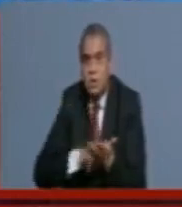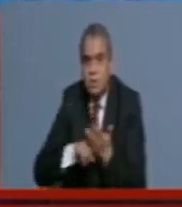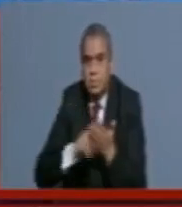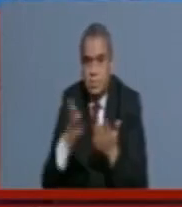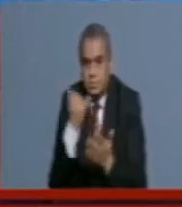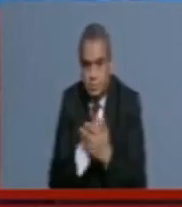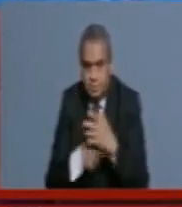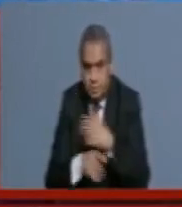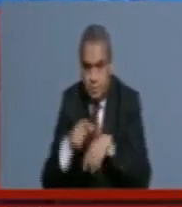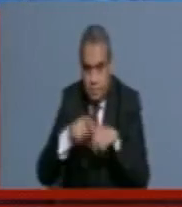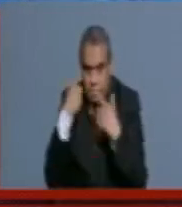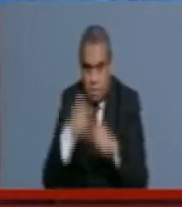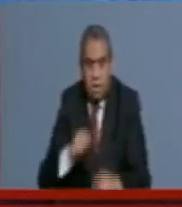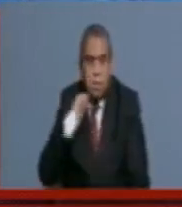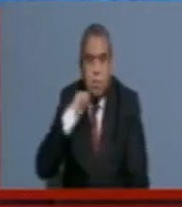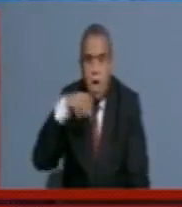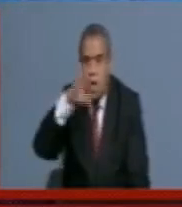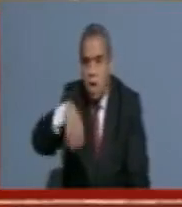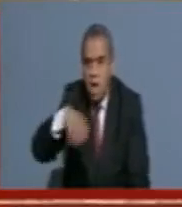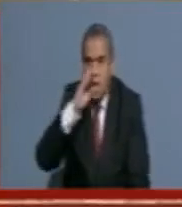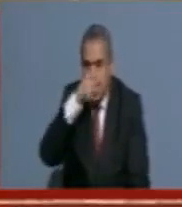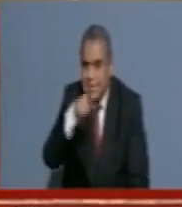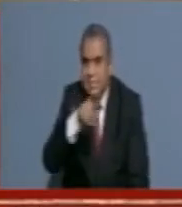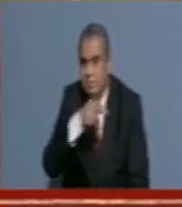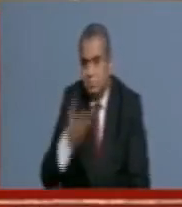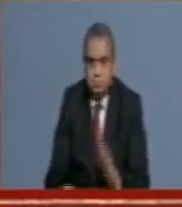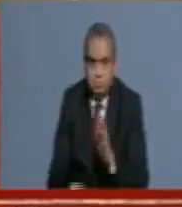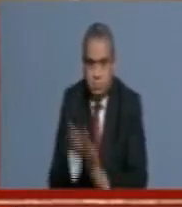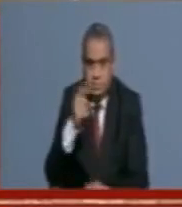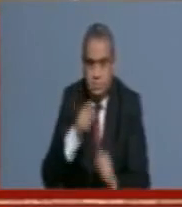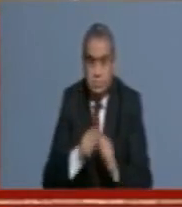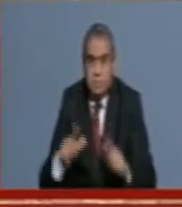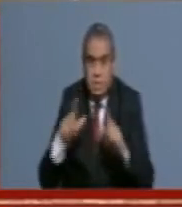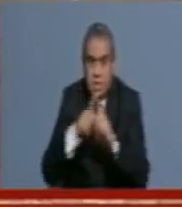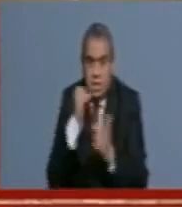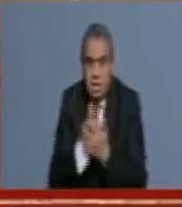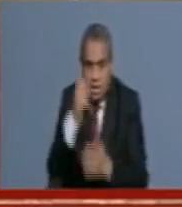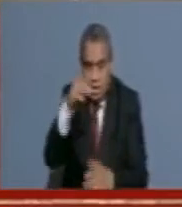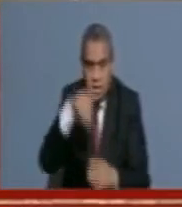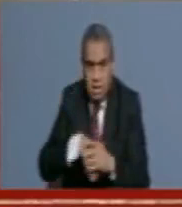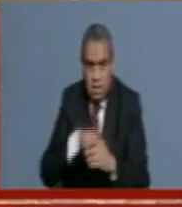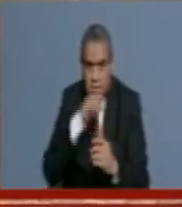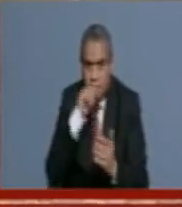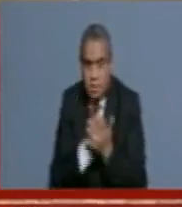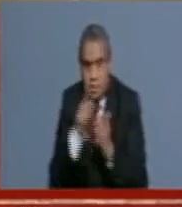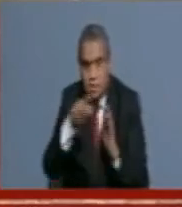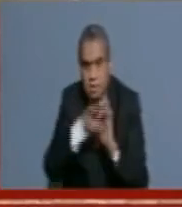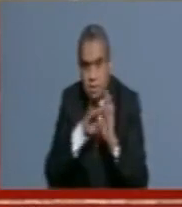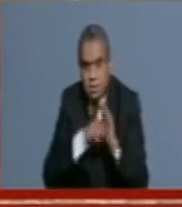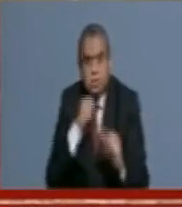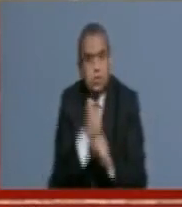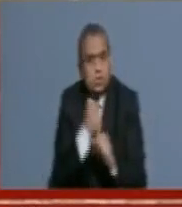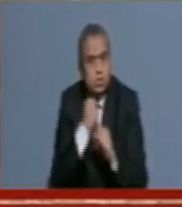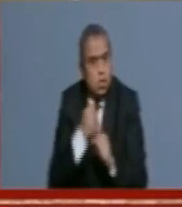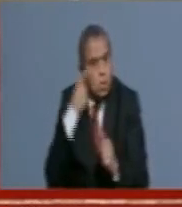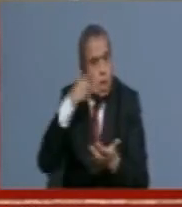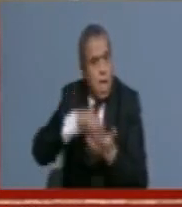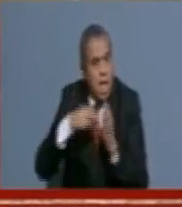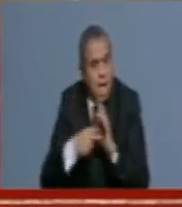محافظه القاهره. ايه ابعاد الهيئه الوطنيه للانتخابات؟ المنظومة دي بتشتغل ازاي؟